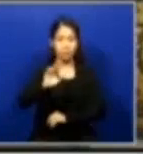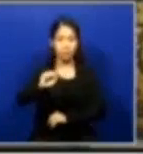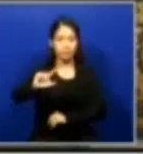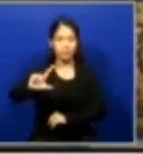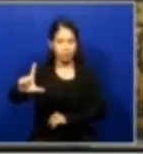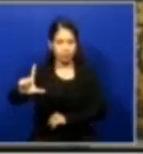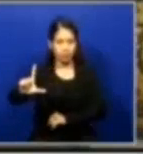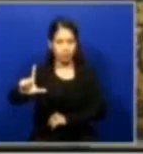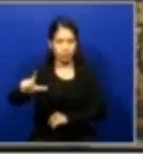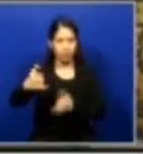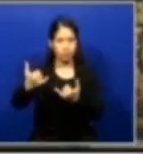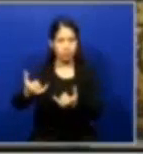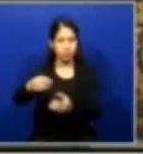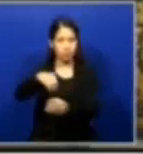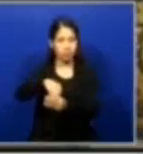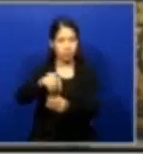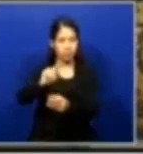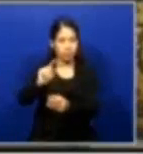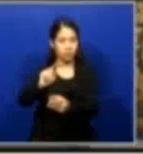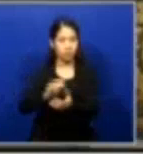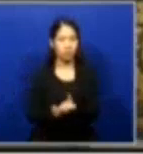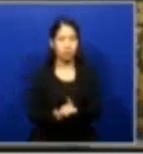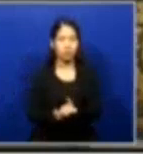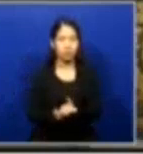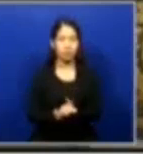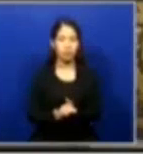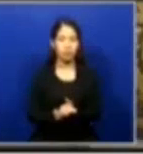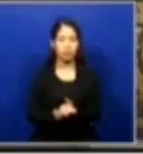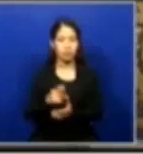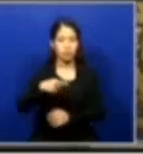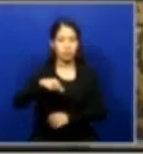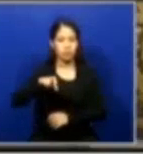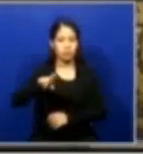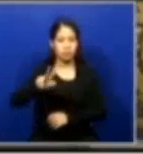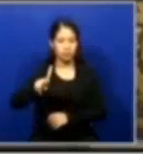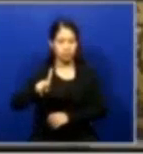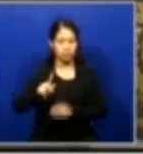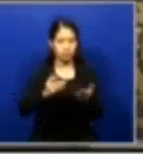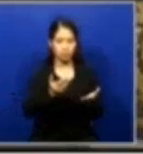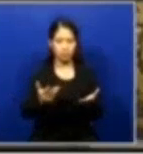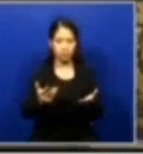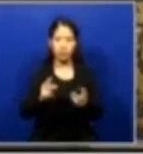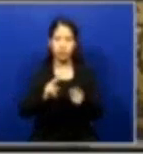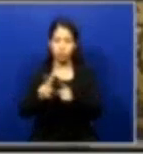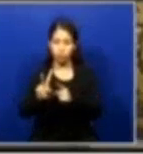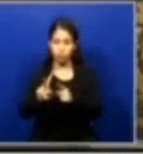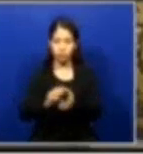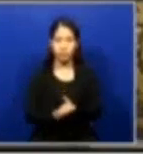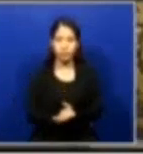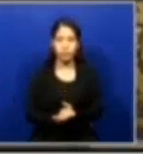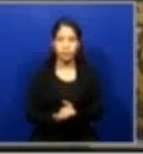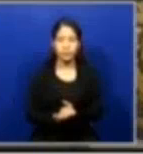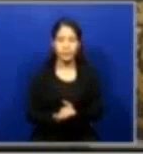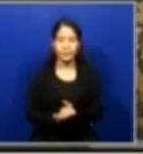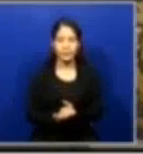ที่จะใช้อยู่ในข้ ฉบับที่ในข้อที่2และข้อที่3ในฉบับที่1ท่านประธาน